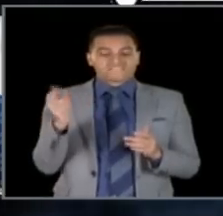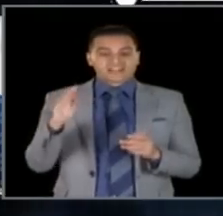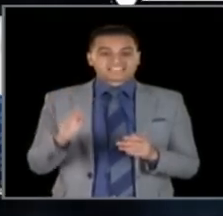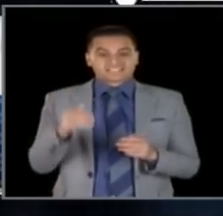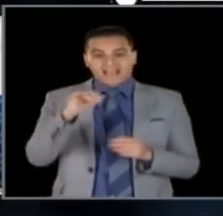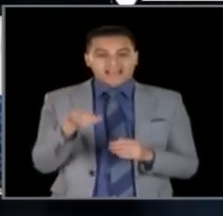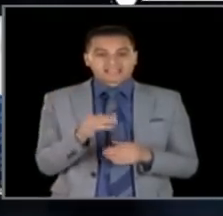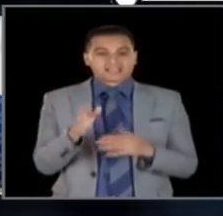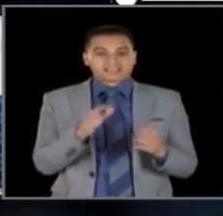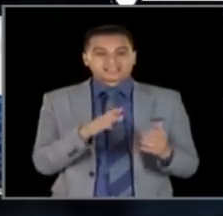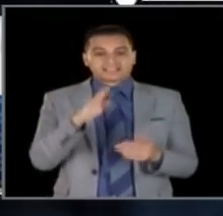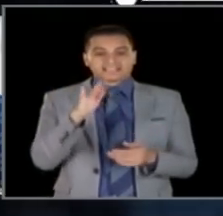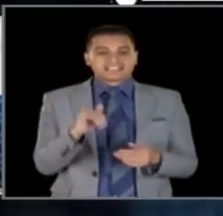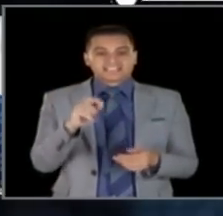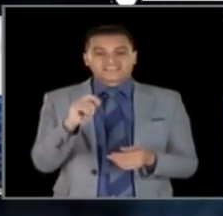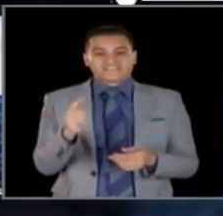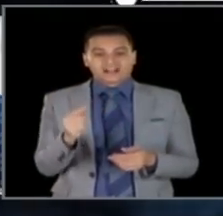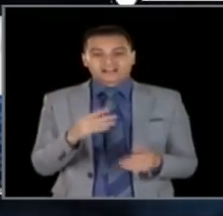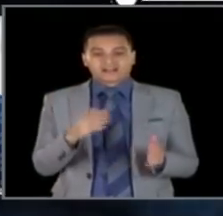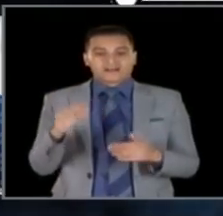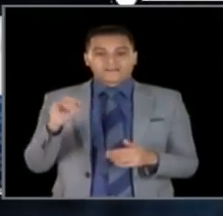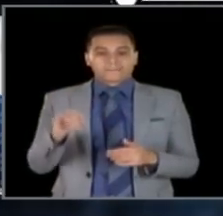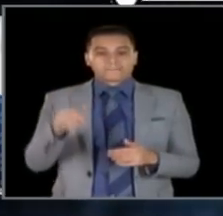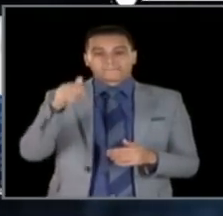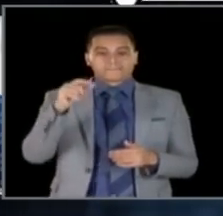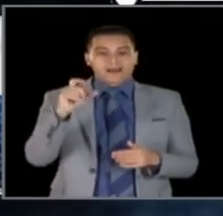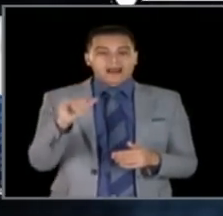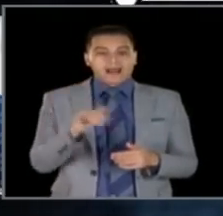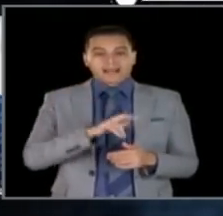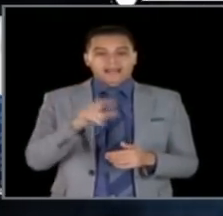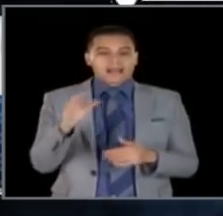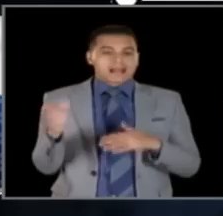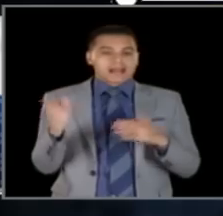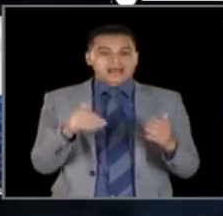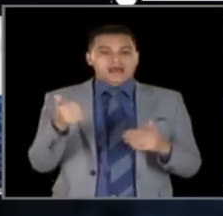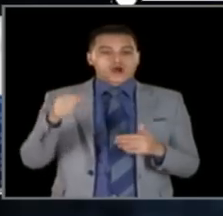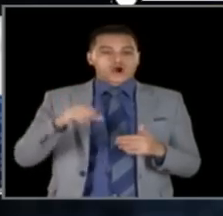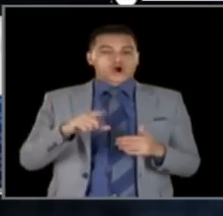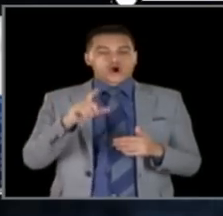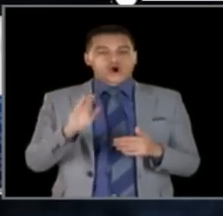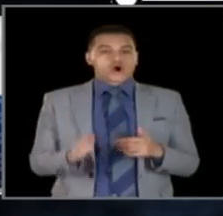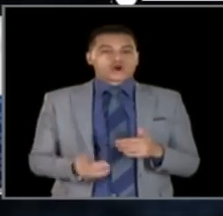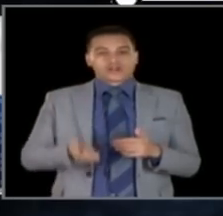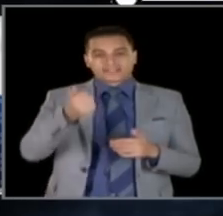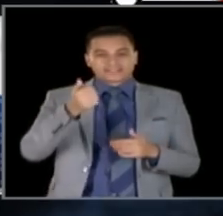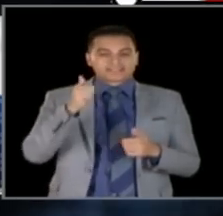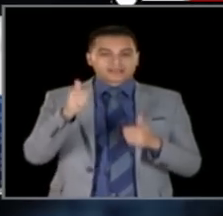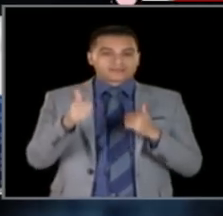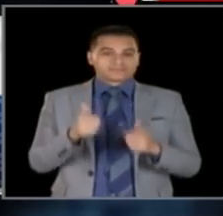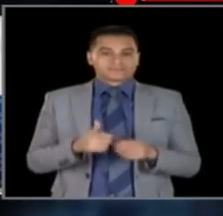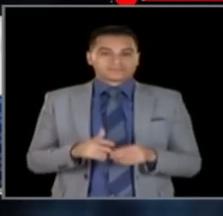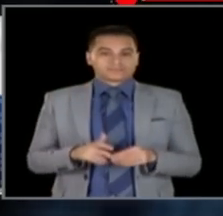معاهدة فرساي، معاهدة سفر، معاهدة مانيلا، معاهدة